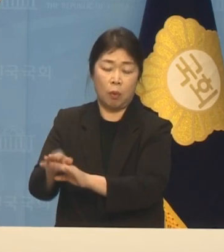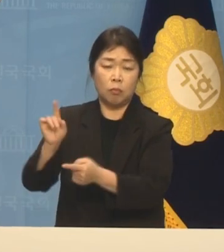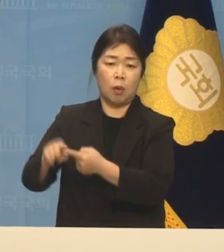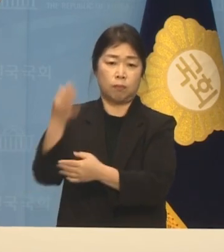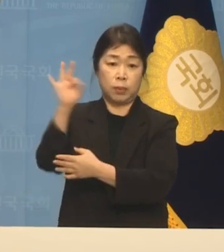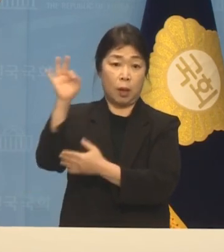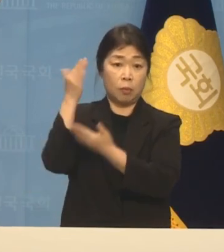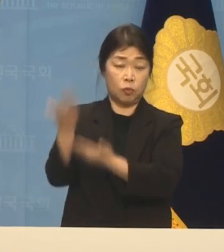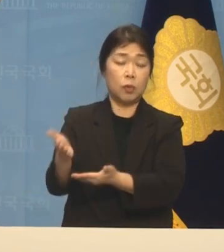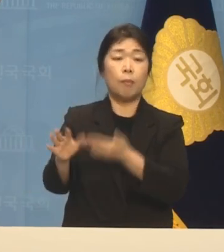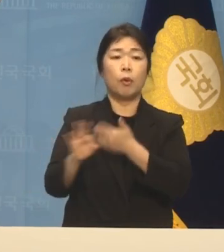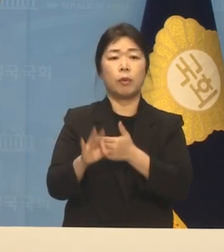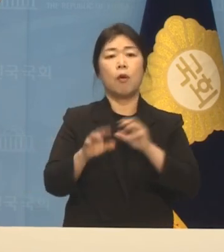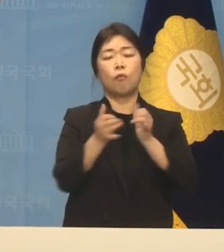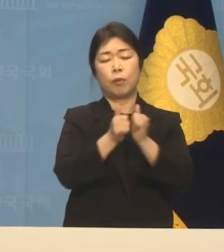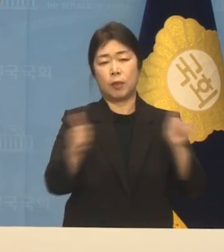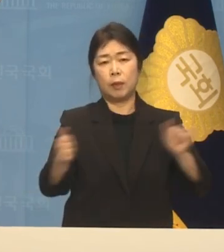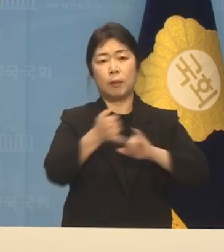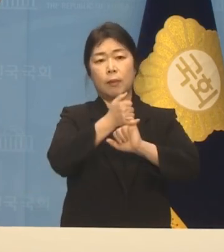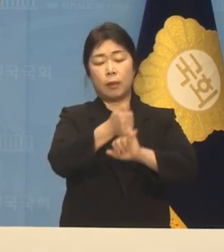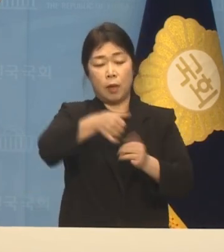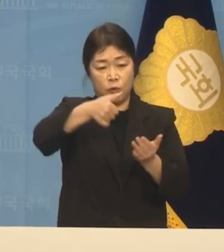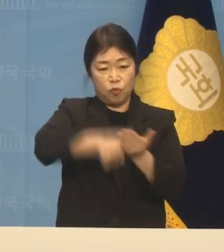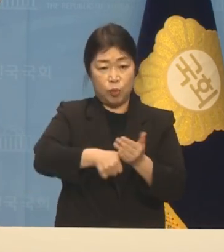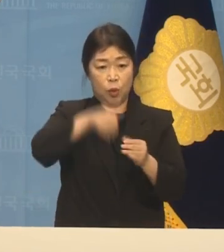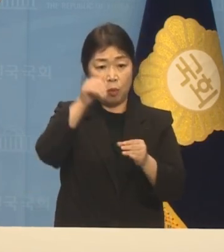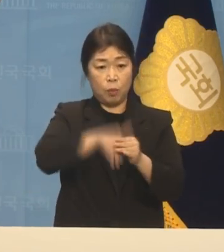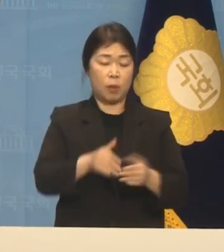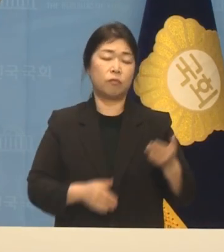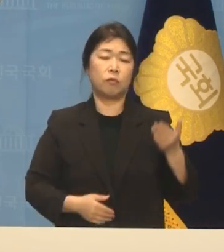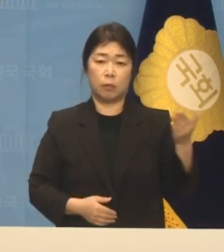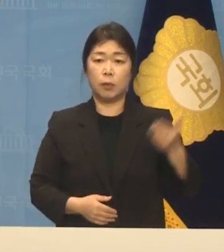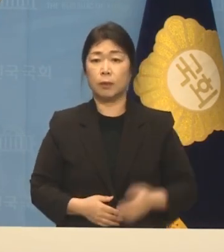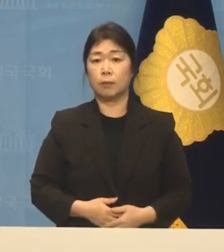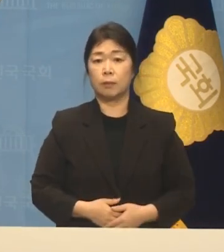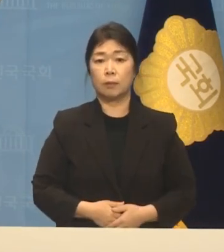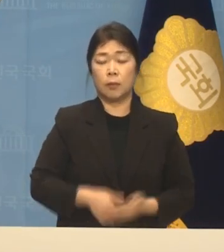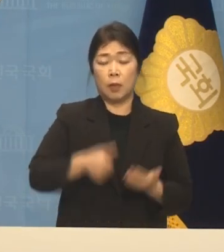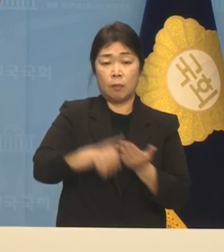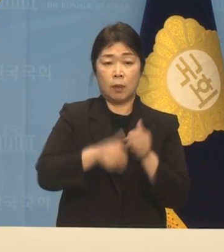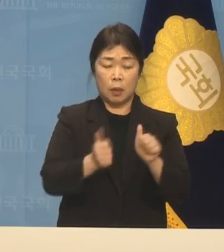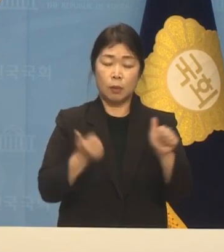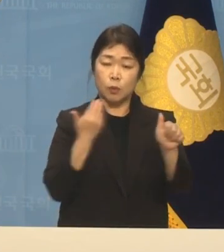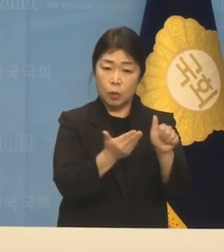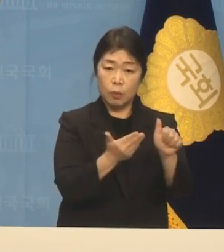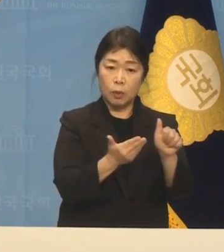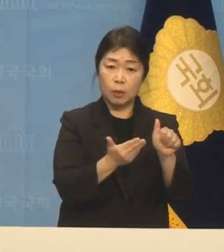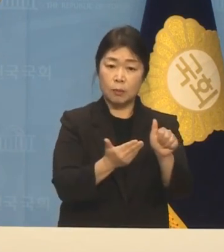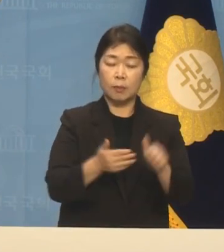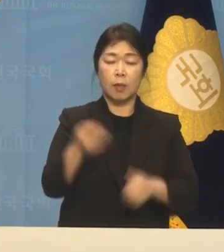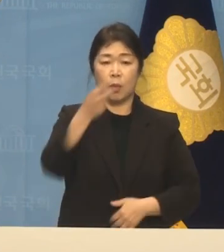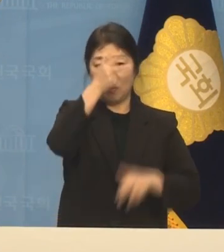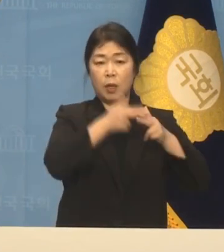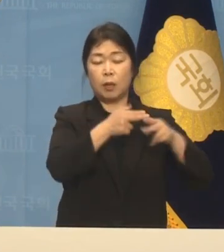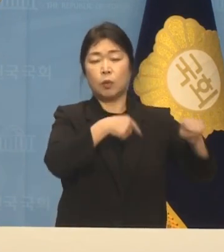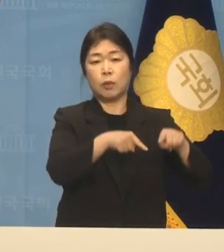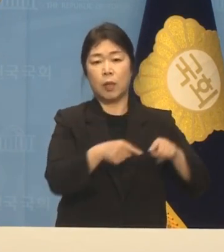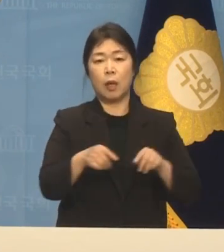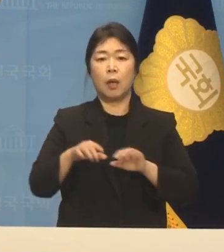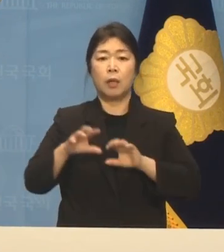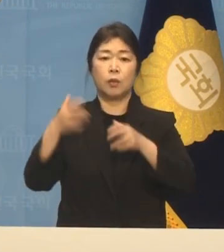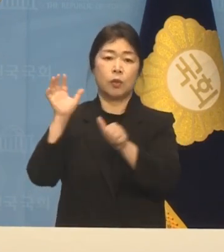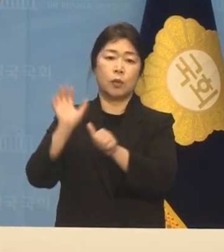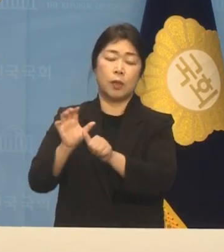용인한다면 국민께서 반드시 투표로 심판할 것입니다. 검찰 독재 정치 탄압 대책위는 공수처에